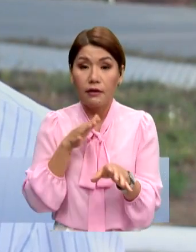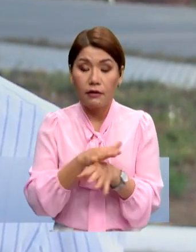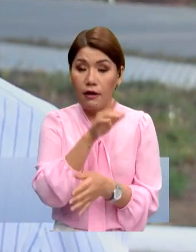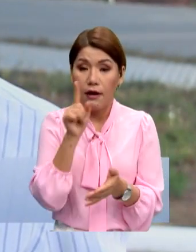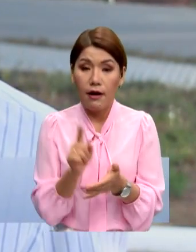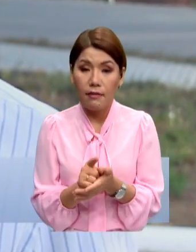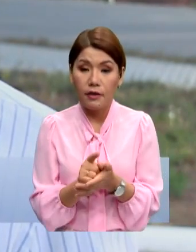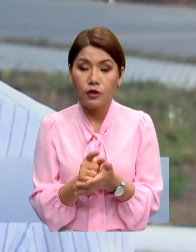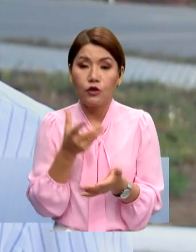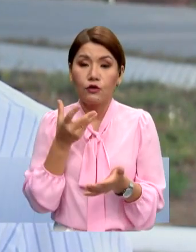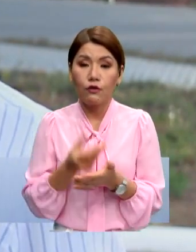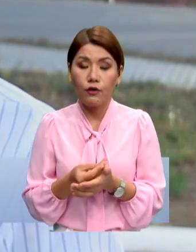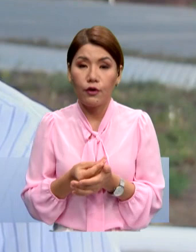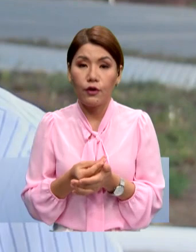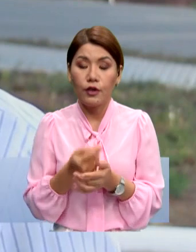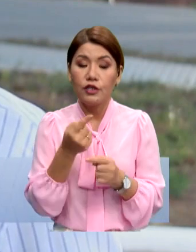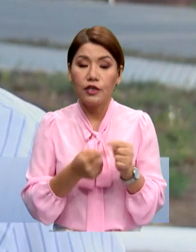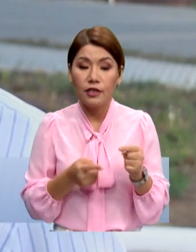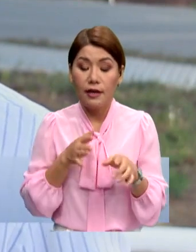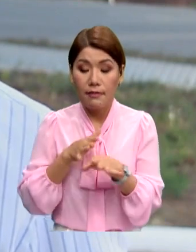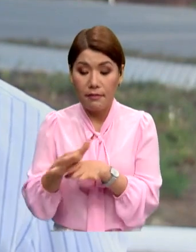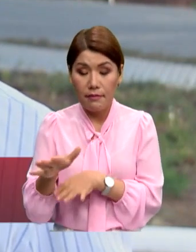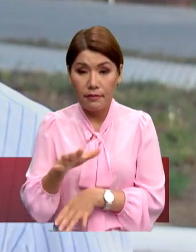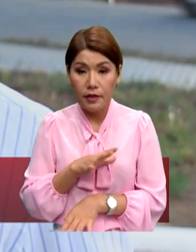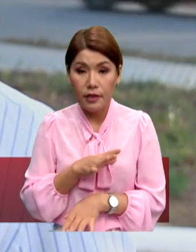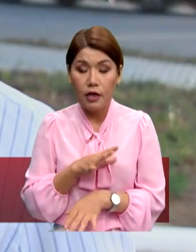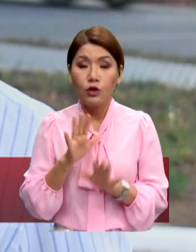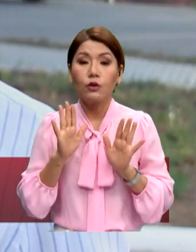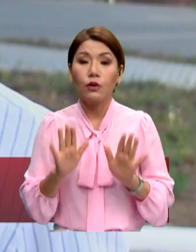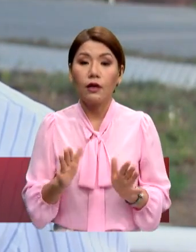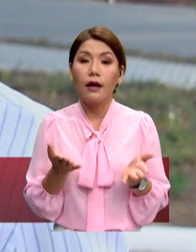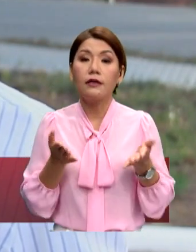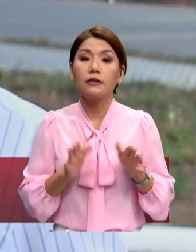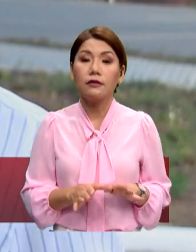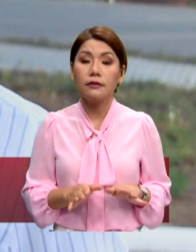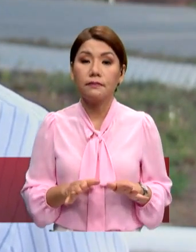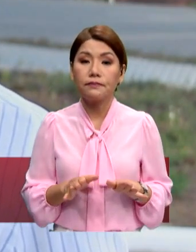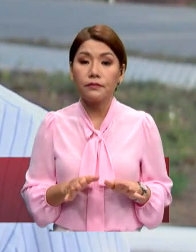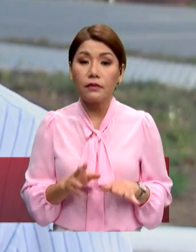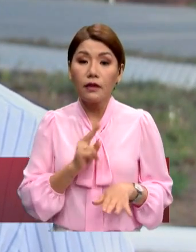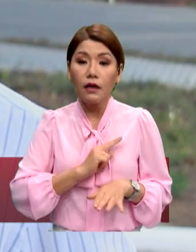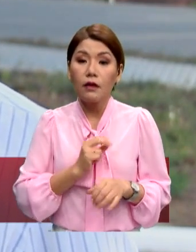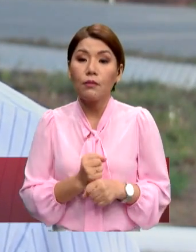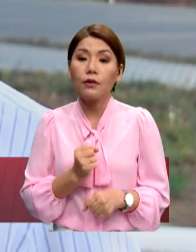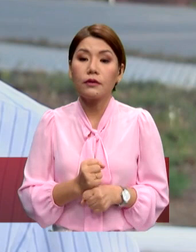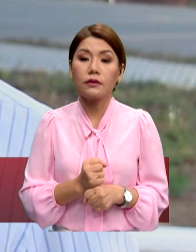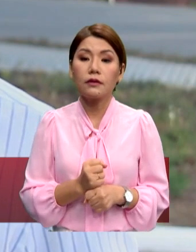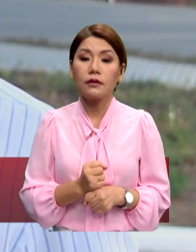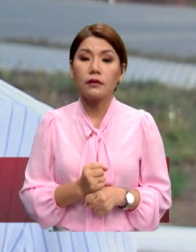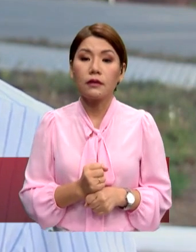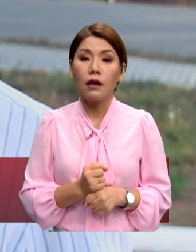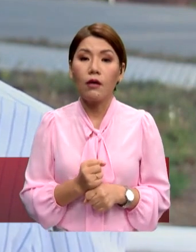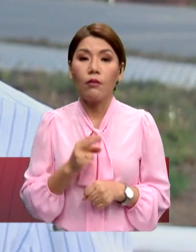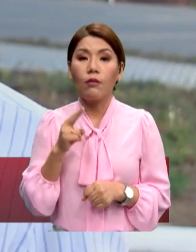уже свою часть уже выполнили, получается. А только остаются работы